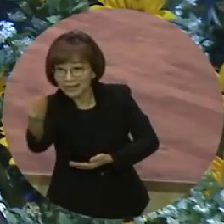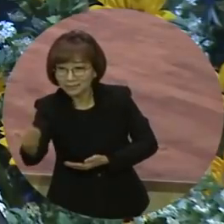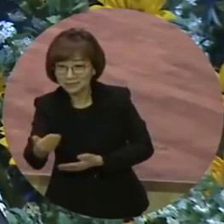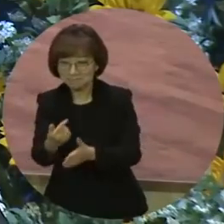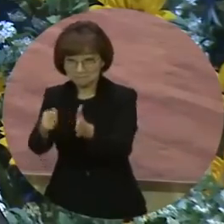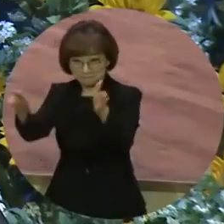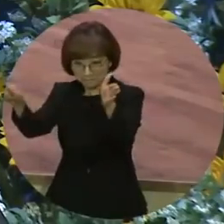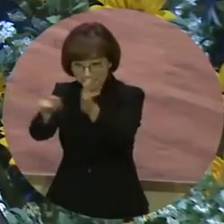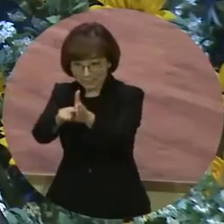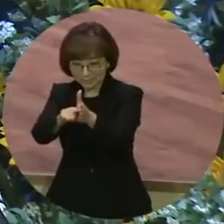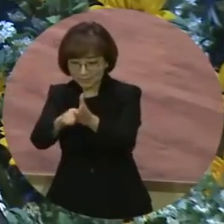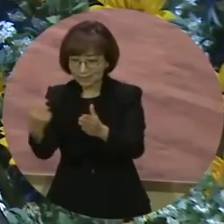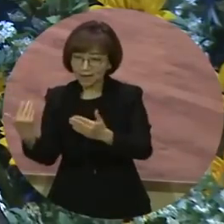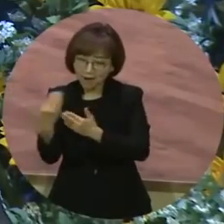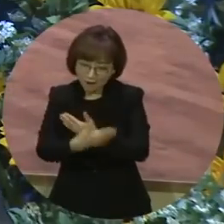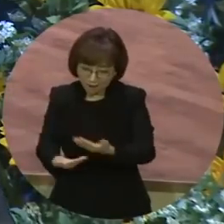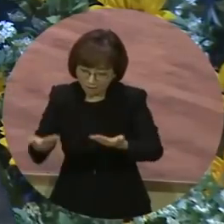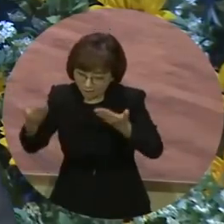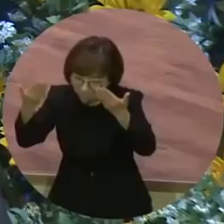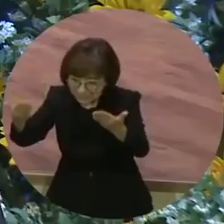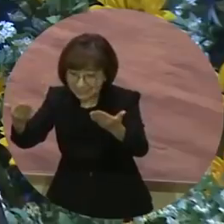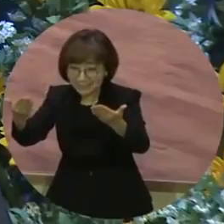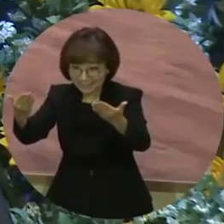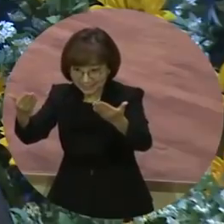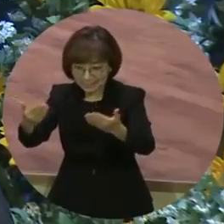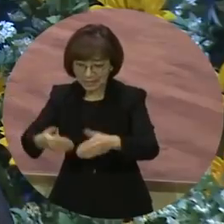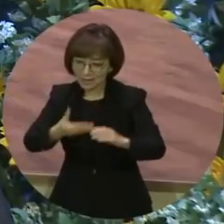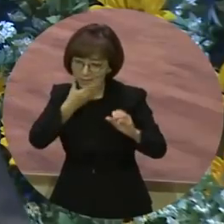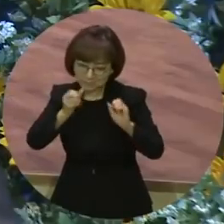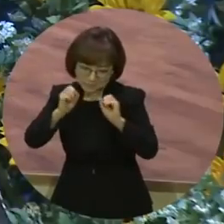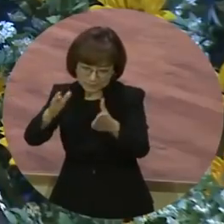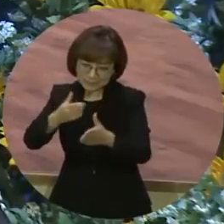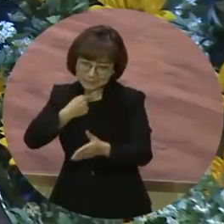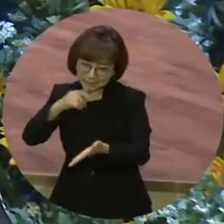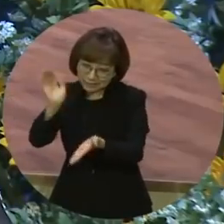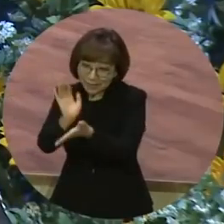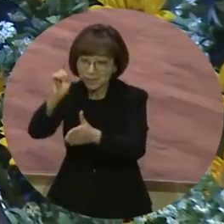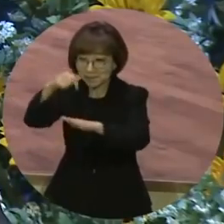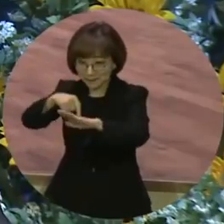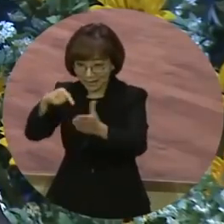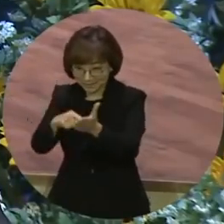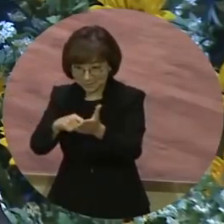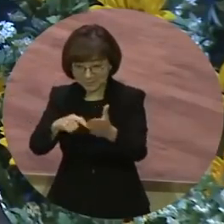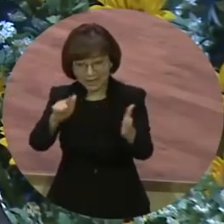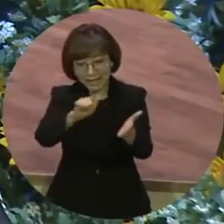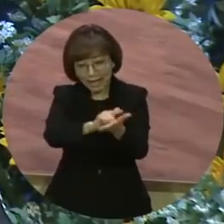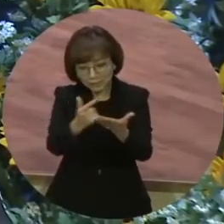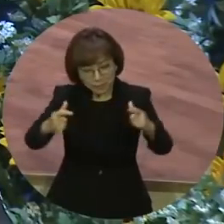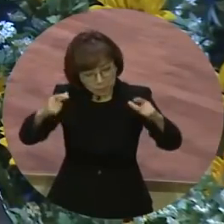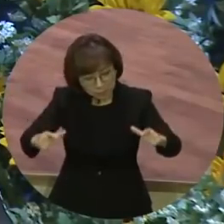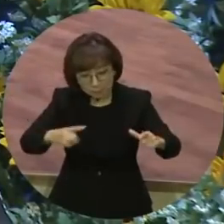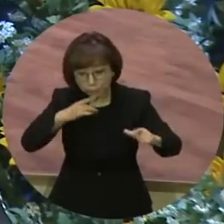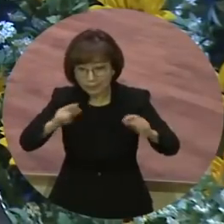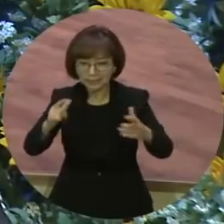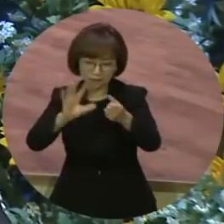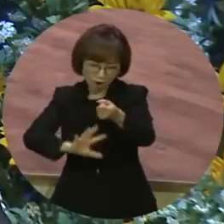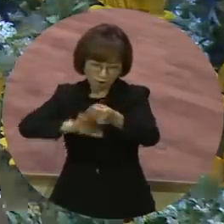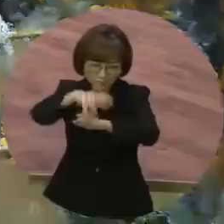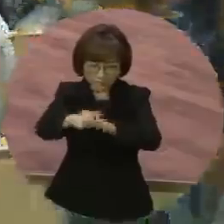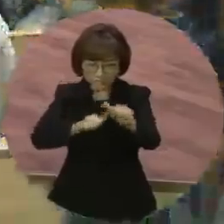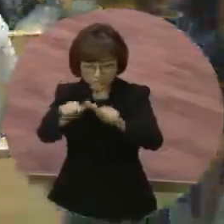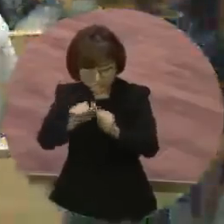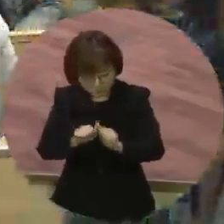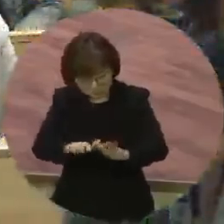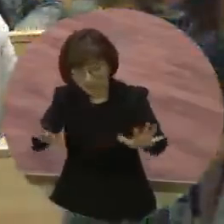믿음이, 여러분의 헌신이, 여러분의 복음에 대한 열정이 이 강성어뿐만 아니라 전 세계로 소문나기를